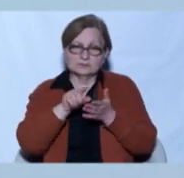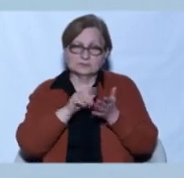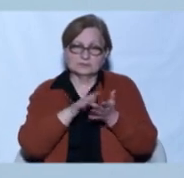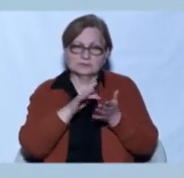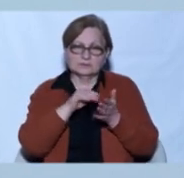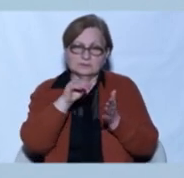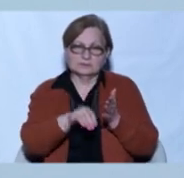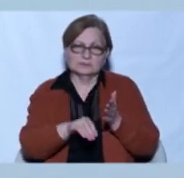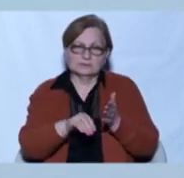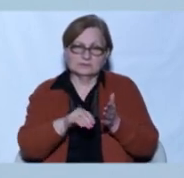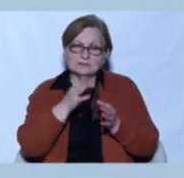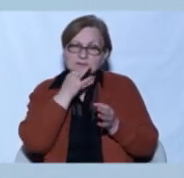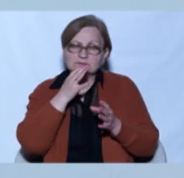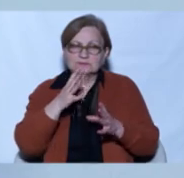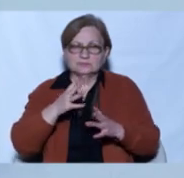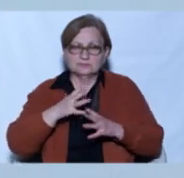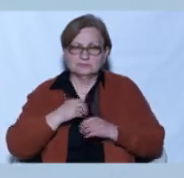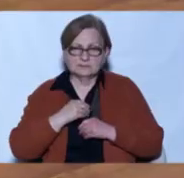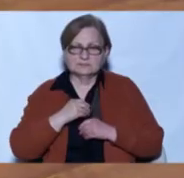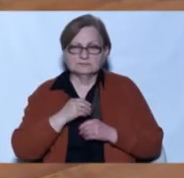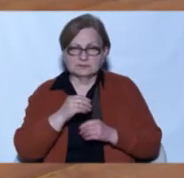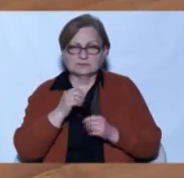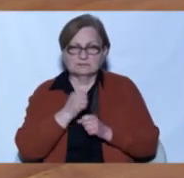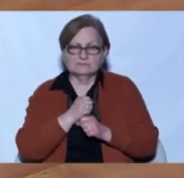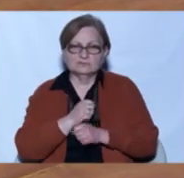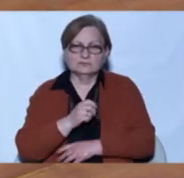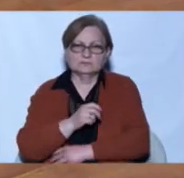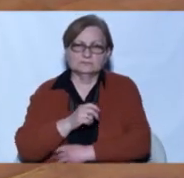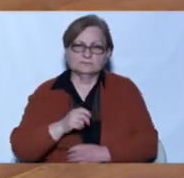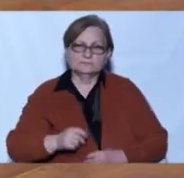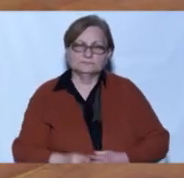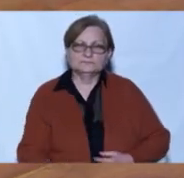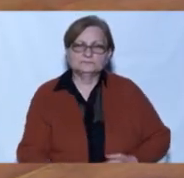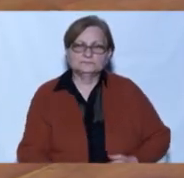და შემდეგ ერთად მივყვეთ ინსტრუქციას.